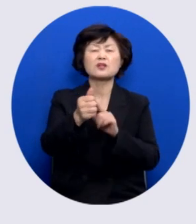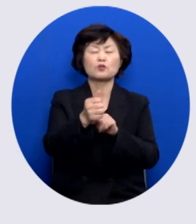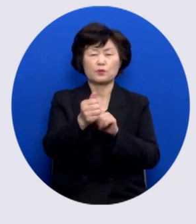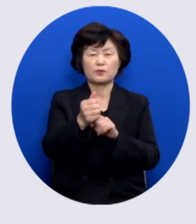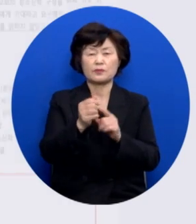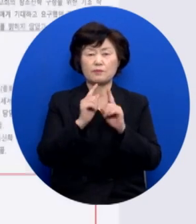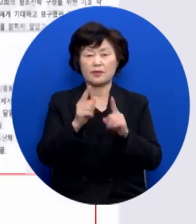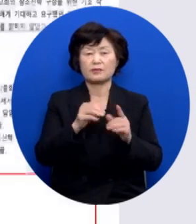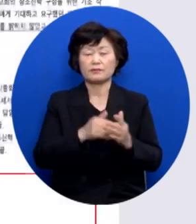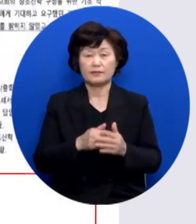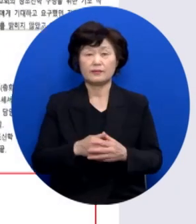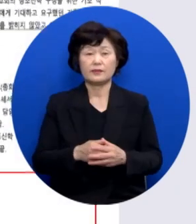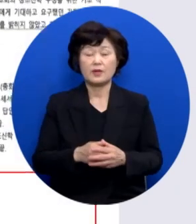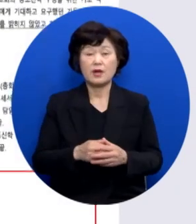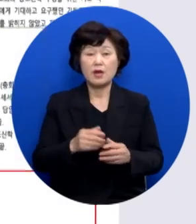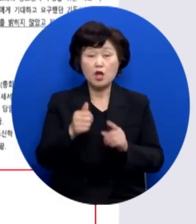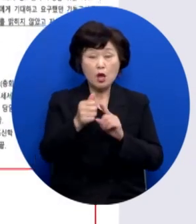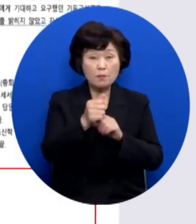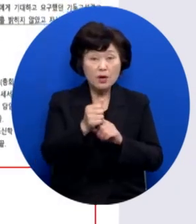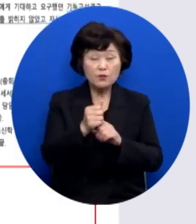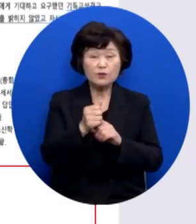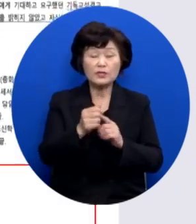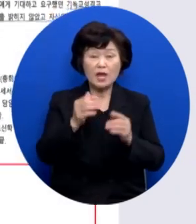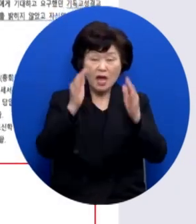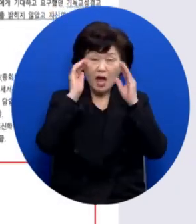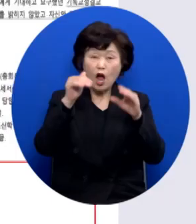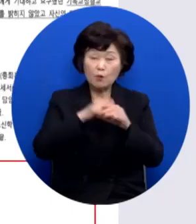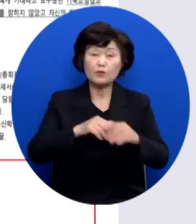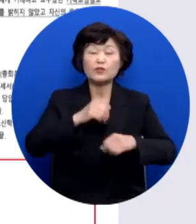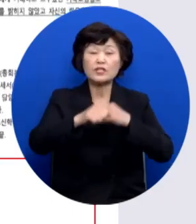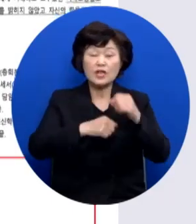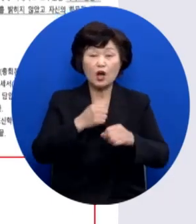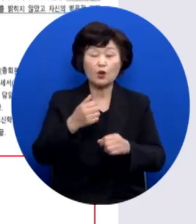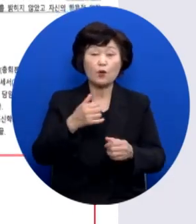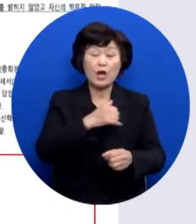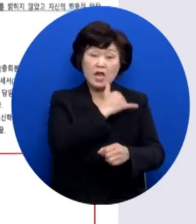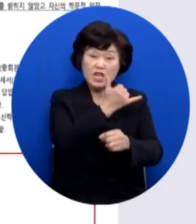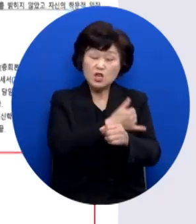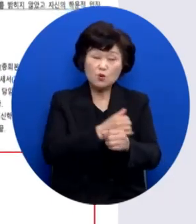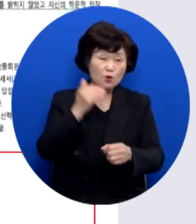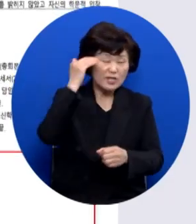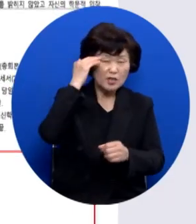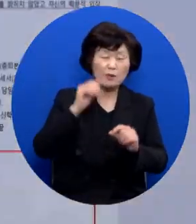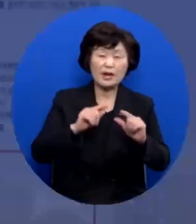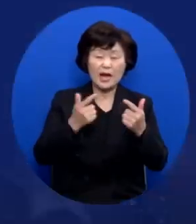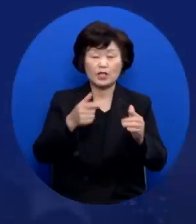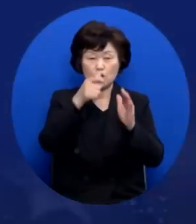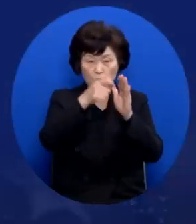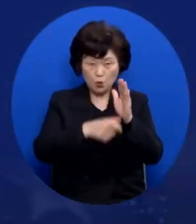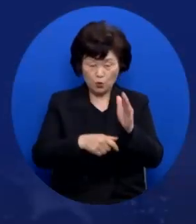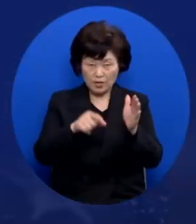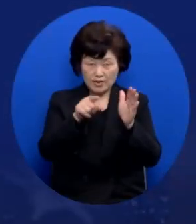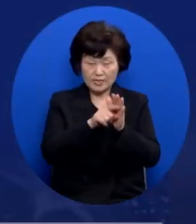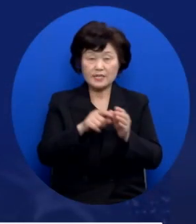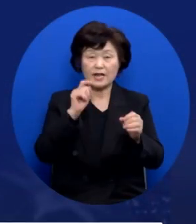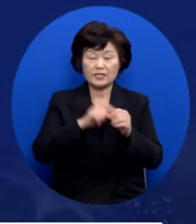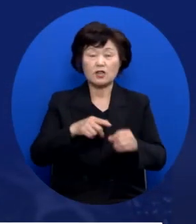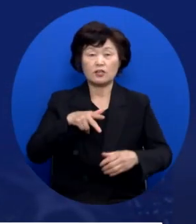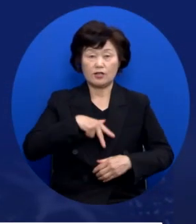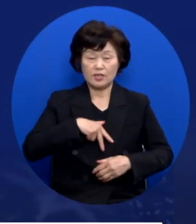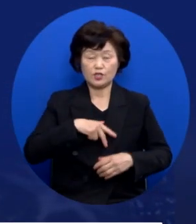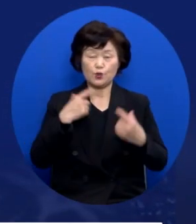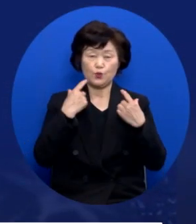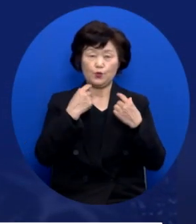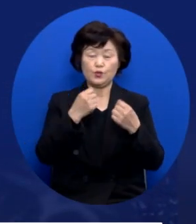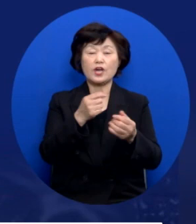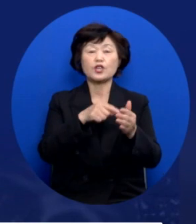않았다고 밝혔습니다. 이어 박 교수의 학문 자유와 인권 침해에 관한 문제가 아닌 교단의 신학적 정체성을